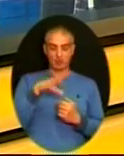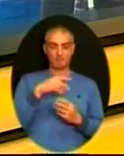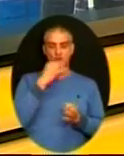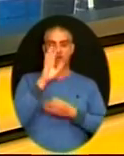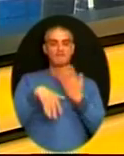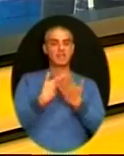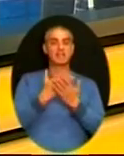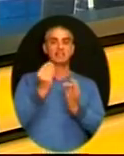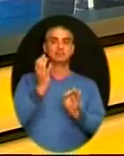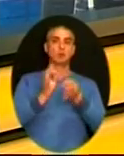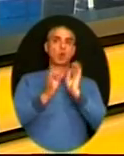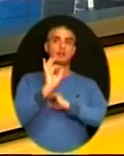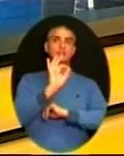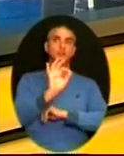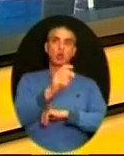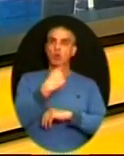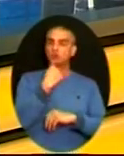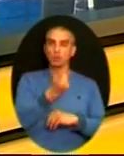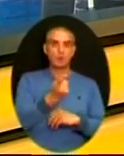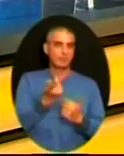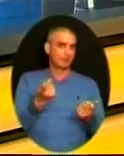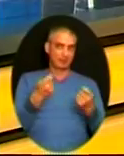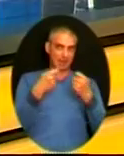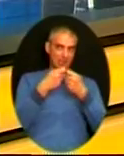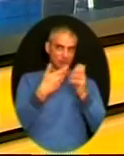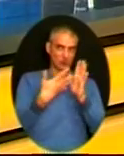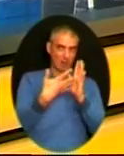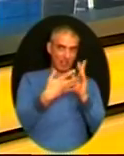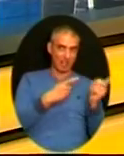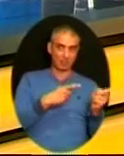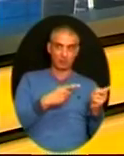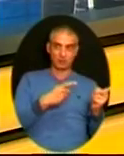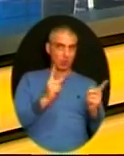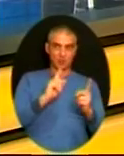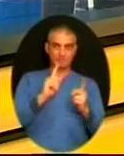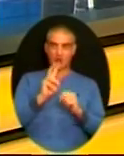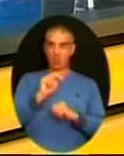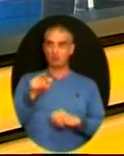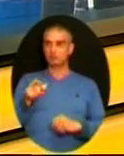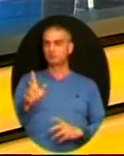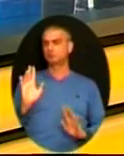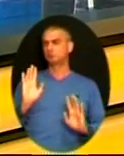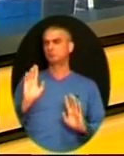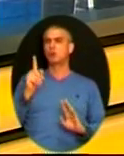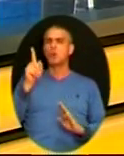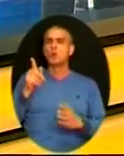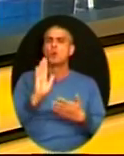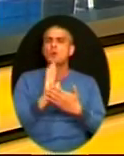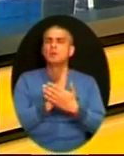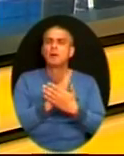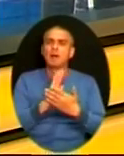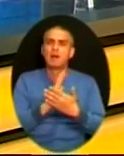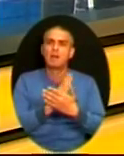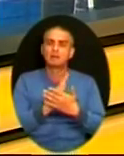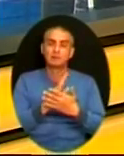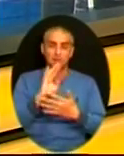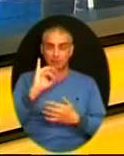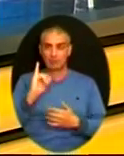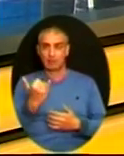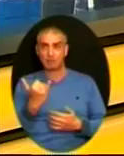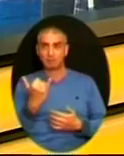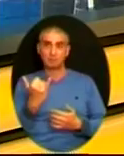ויתייעץ עם עורכי הדין שלו. זאת אומרת, זה בכלל קשור לחקירות, בכלל, לא לעניין עצמו. לא הוא יחליט אז האם